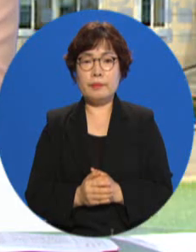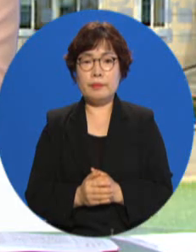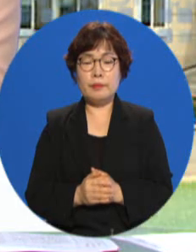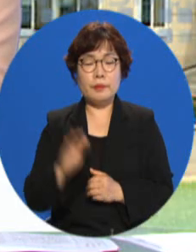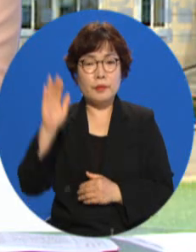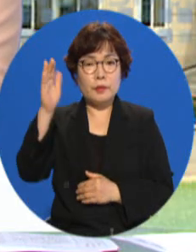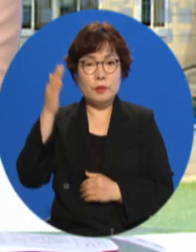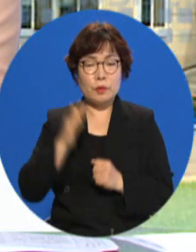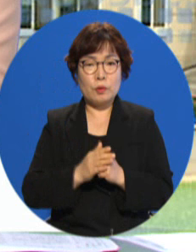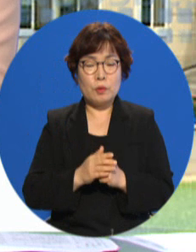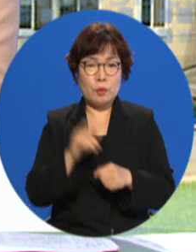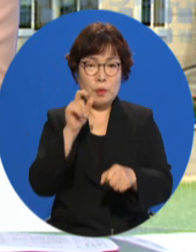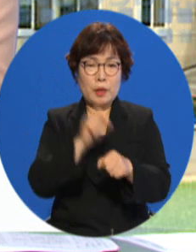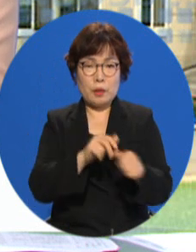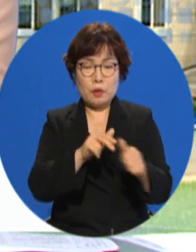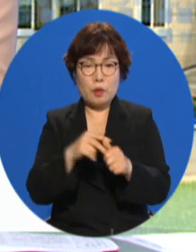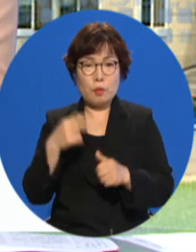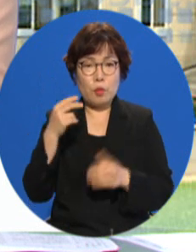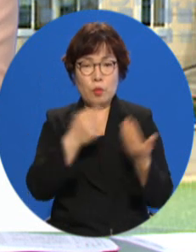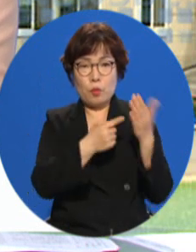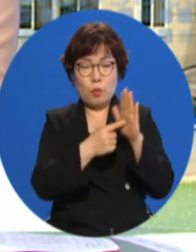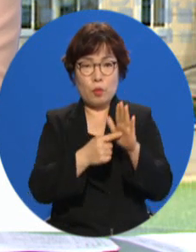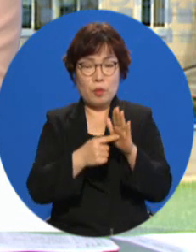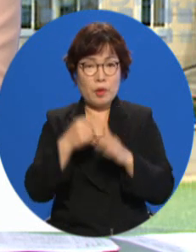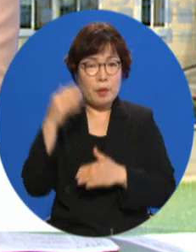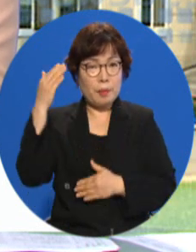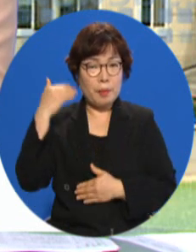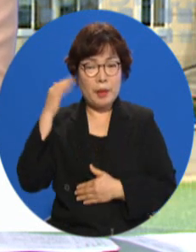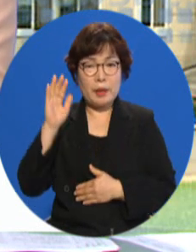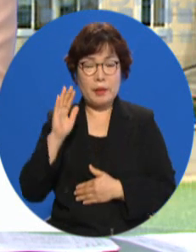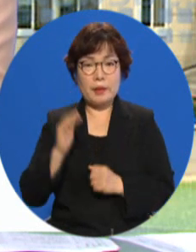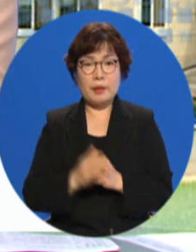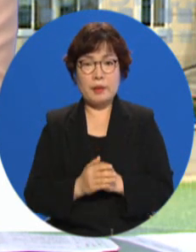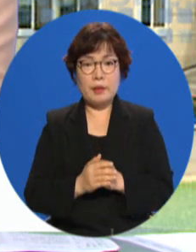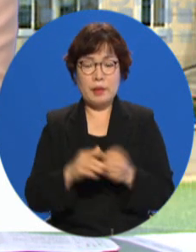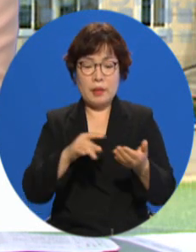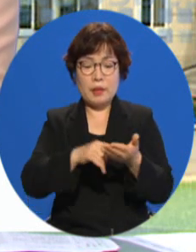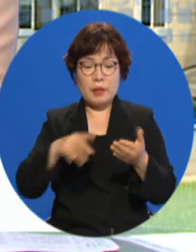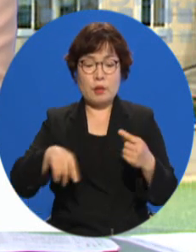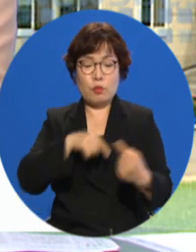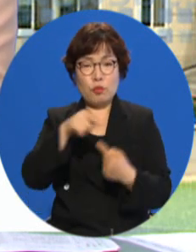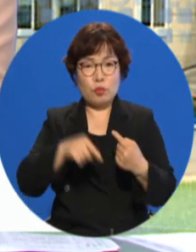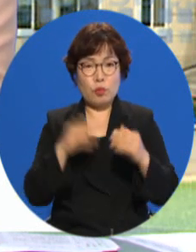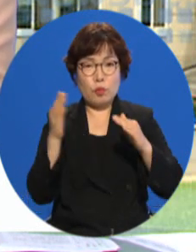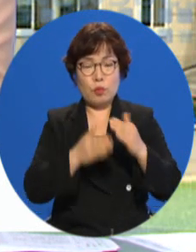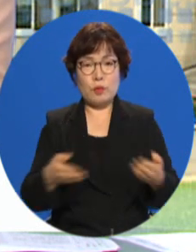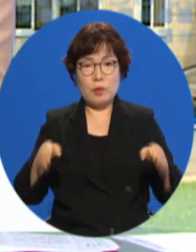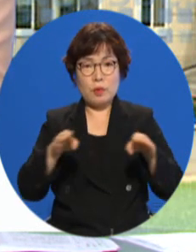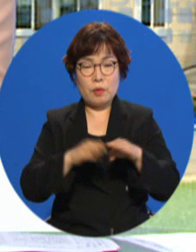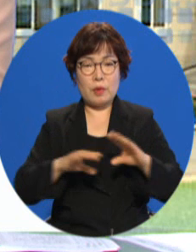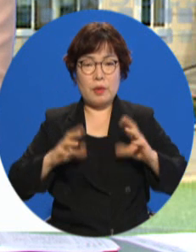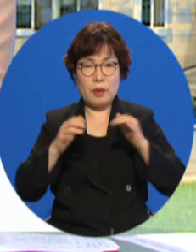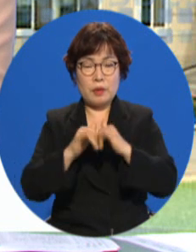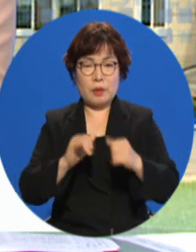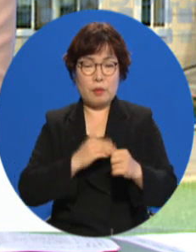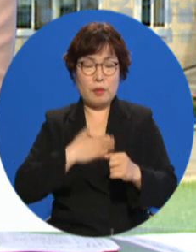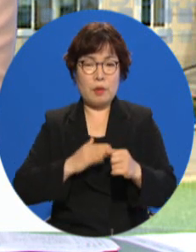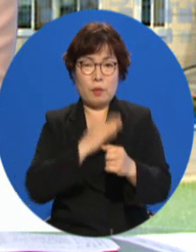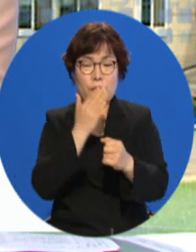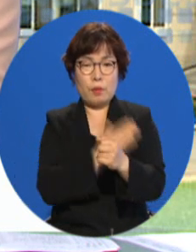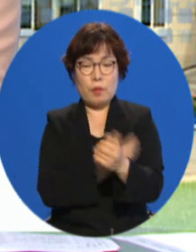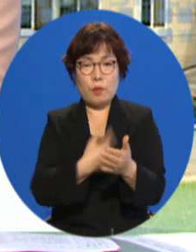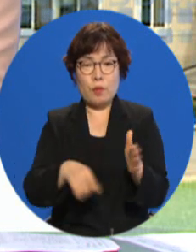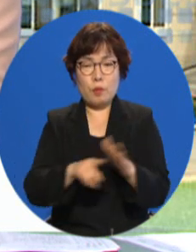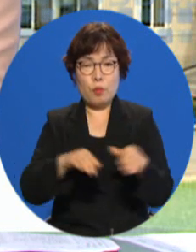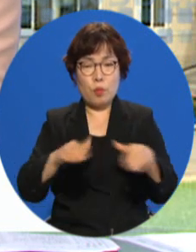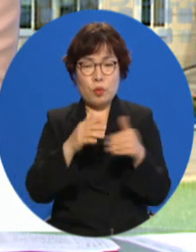네, 요즘 행정정보 공개라는 말 낯설지 않죠? 네, 세금으로 운영되는 공공기관은 국민의 알 권리 보장을 위해서